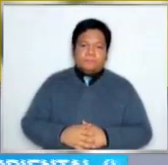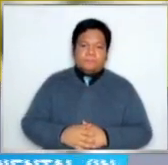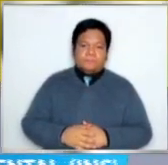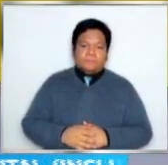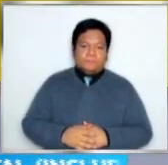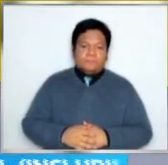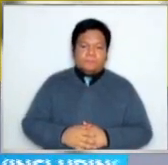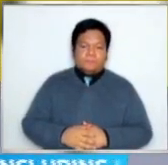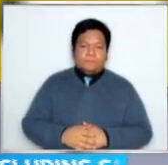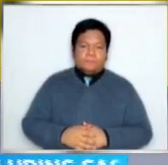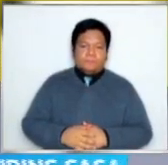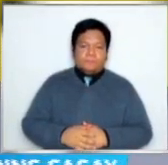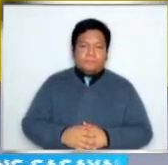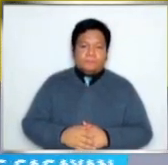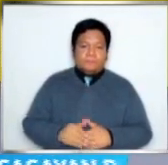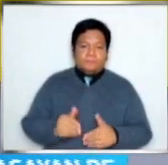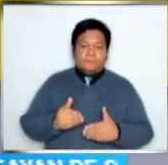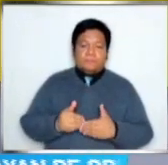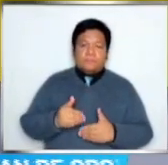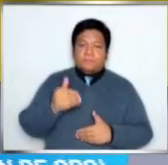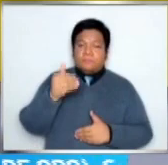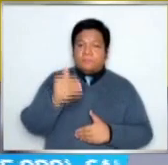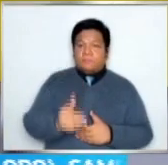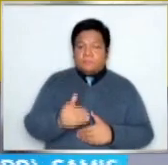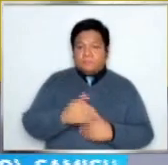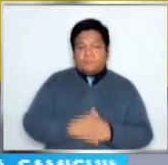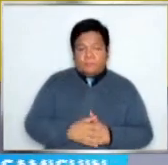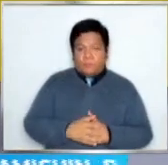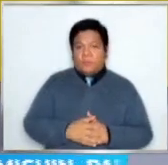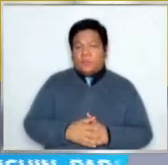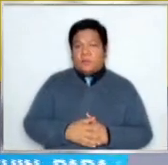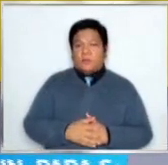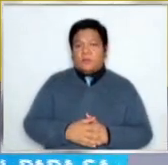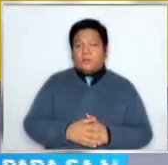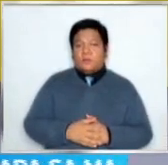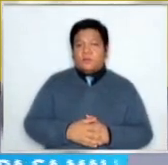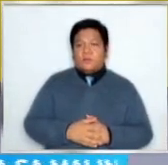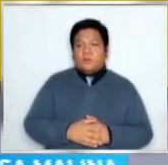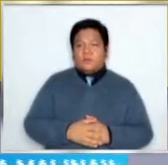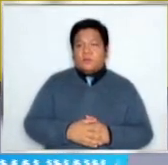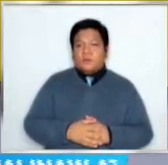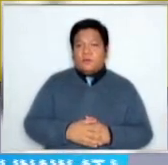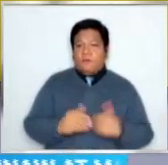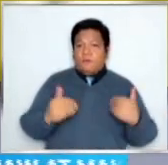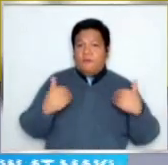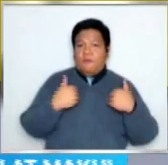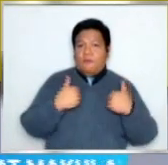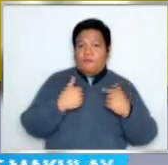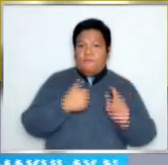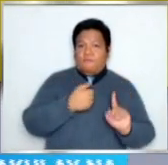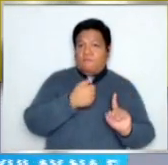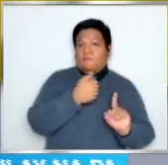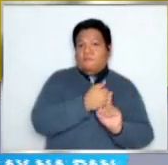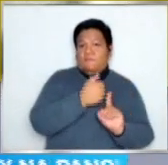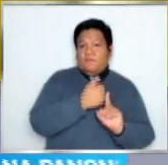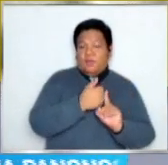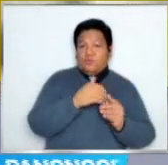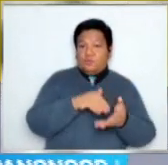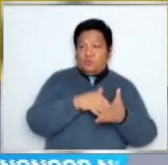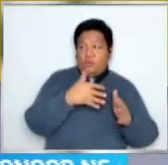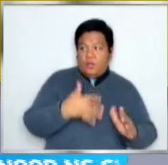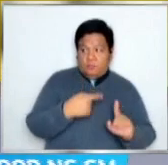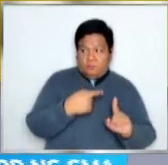Patok sa netizens ang vlogging ng isang estudyante na magsasaka pa. Bukod po sa pagbabahagi ng kanyang buhay sa